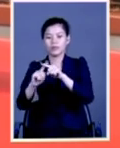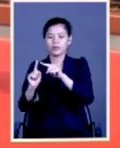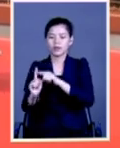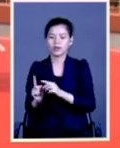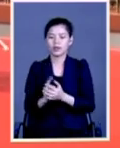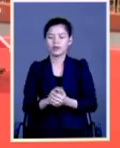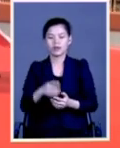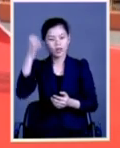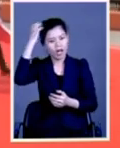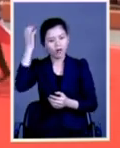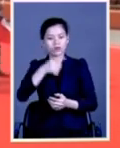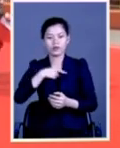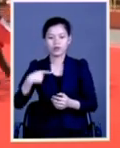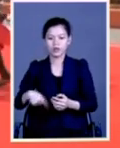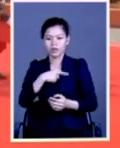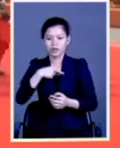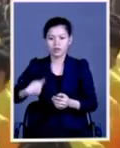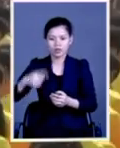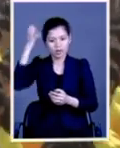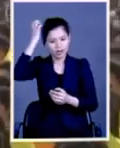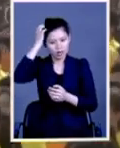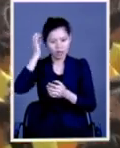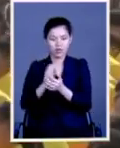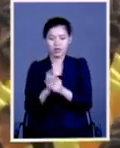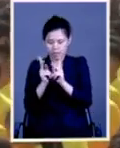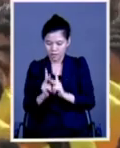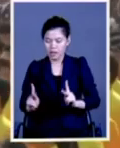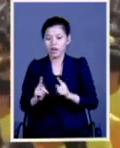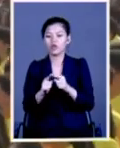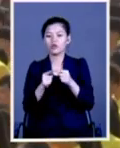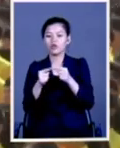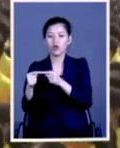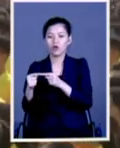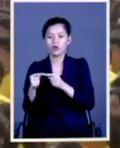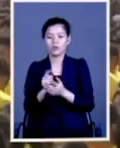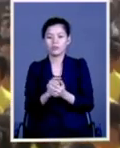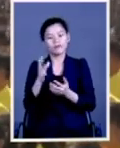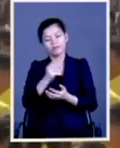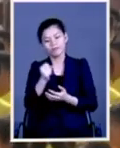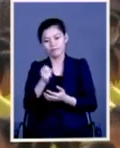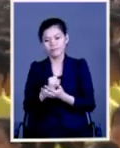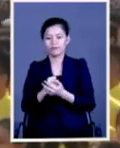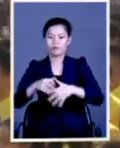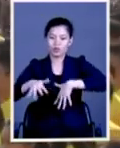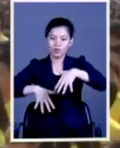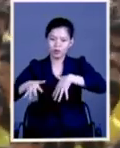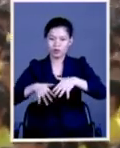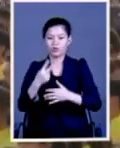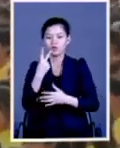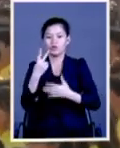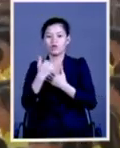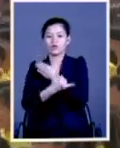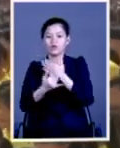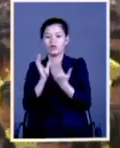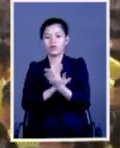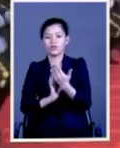ลาวจีนจีนลาวจงได้รับการเสริมขยายอย่างบ่หยุดยั้งเพื่อนำเอาผลประโยชน์ตัวจริงมาสู่ประชาชน2ชาติพวกเขา